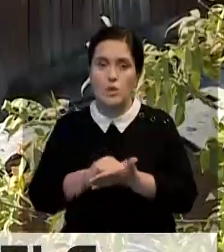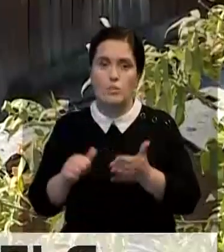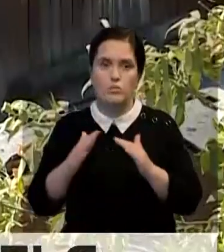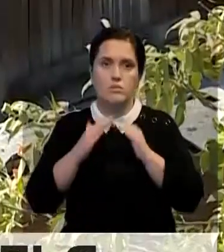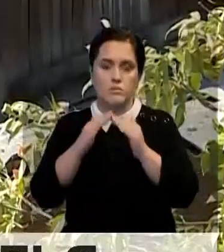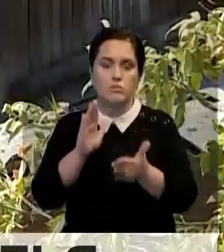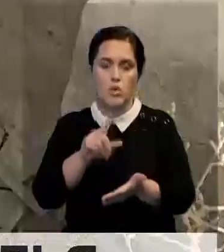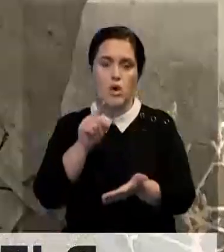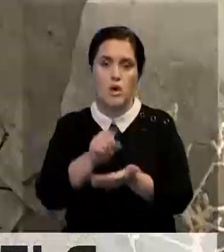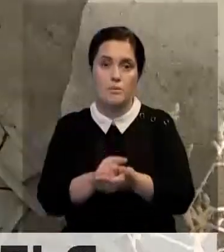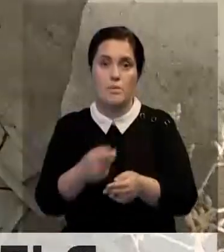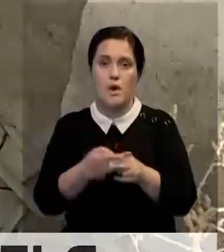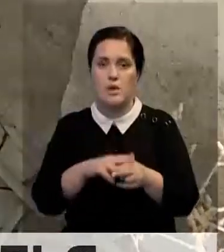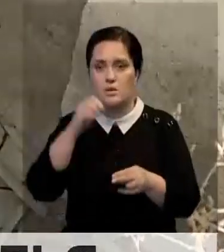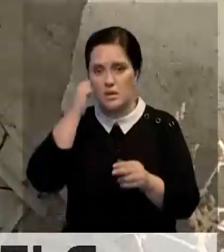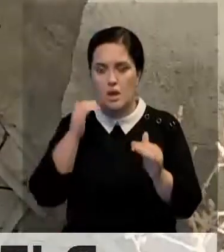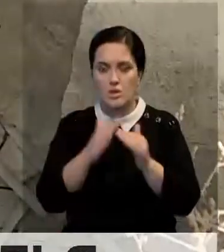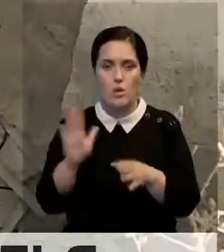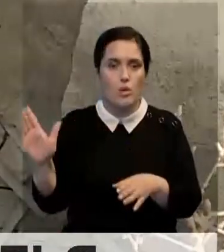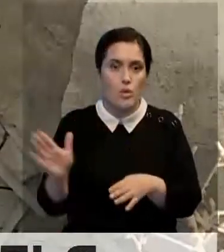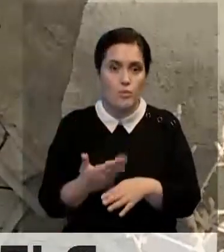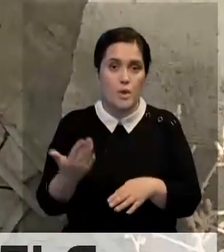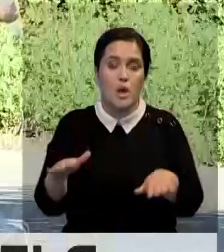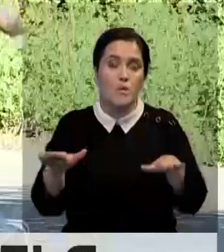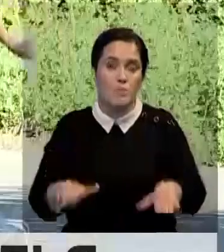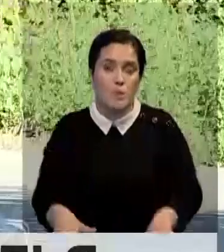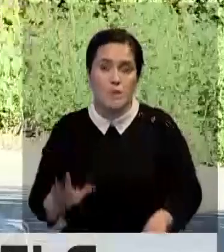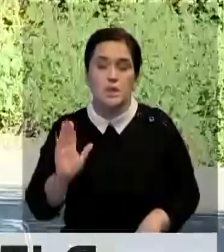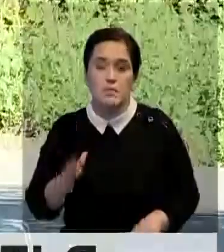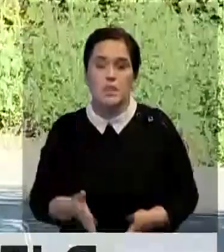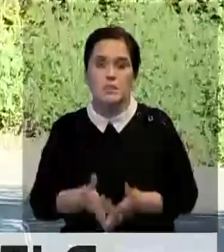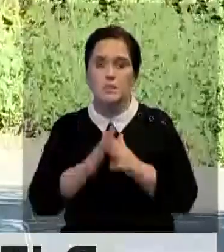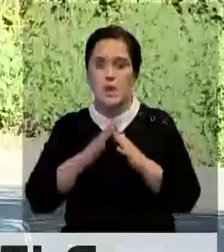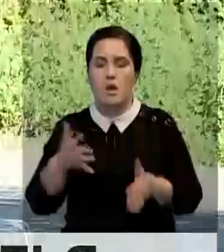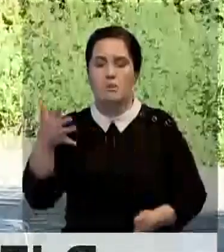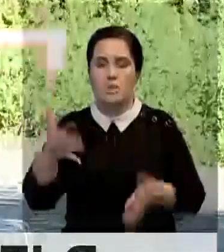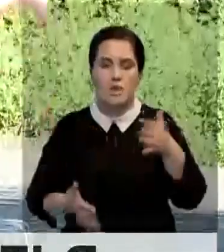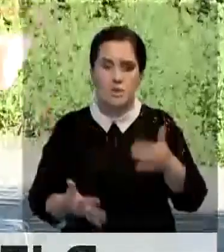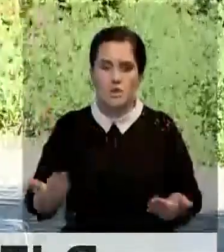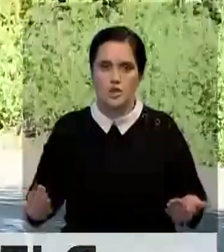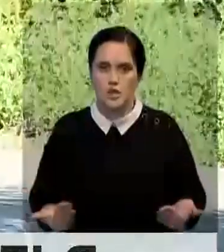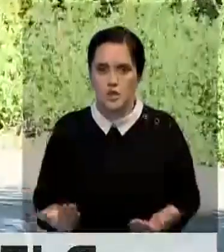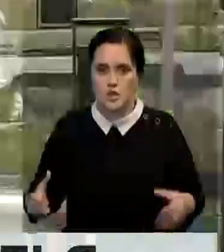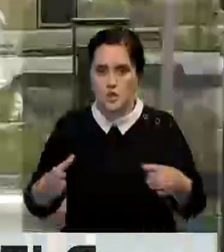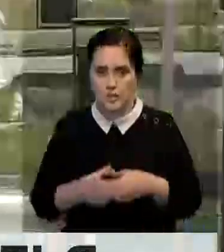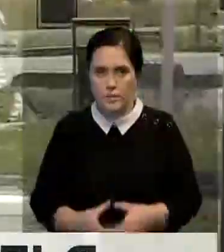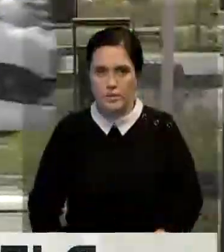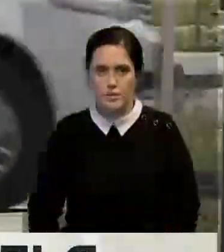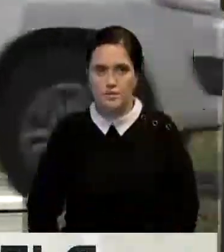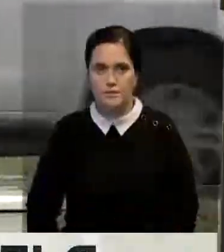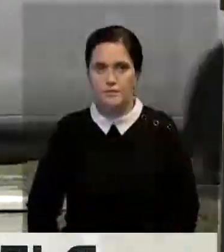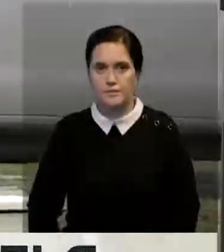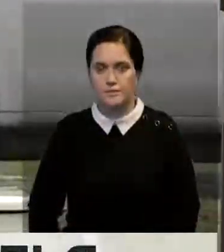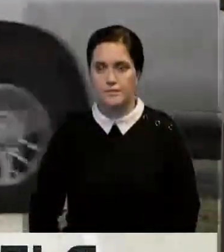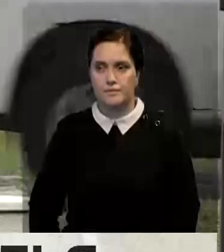не останется. Ветхие дома снесут, а на их месте возведут новые многоэтажные жилые комплексы. Кристина